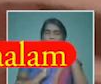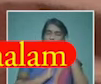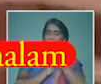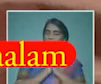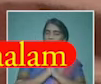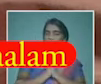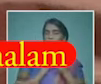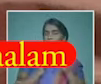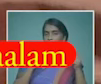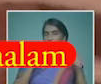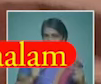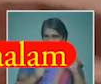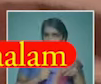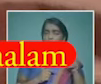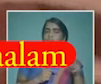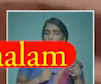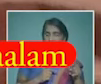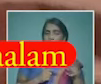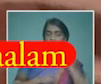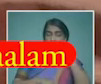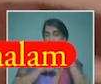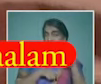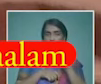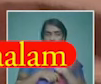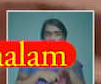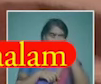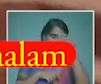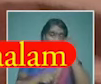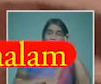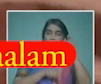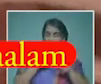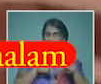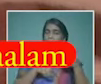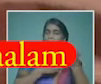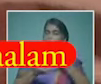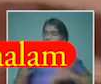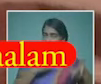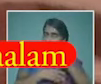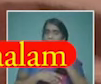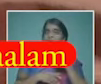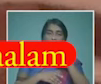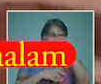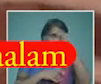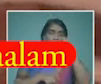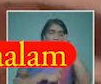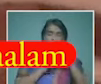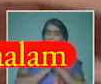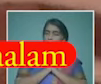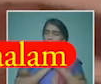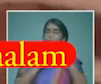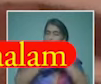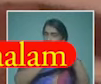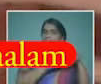பல தமிழர்கள் பௌத்தர்களாக இருந்திருக்கின்றார்கள். ஆனால் இந்த பௌத்த மதத்தினுடைய பேரை பயன்படுத்தி காணியை